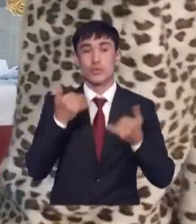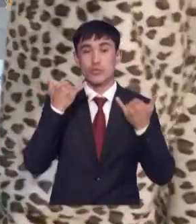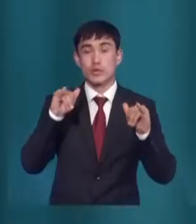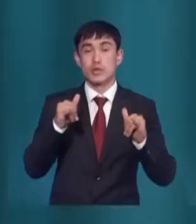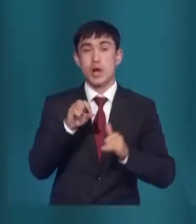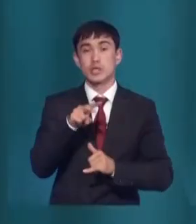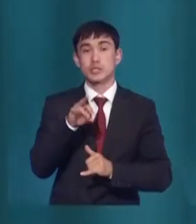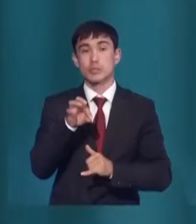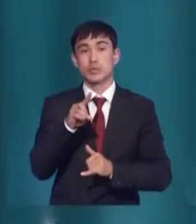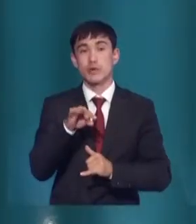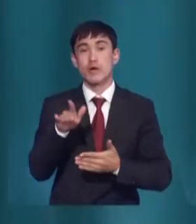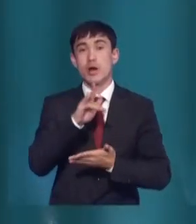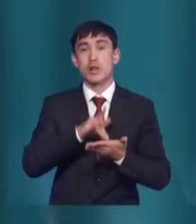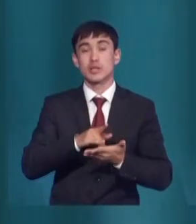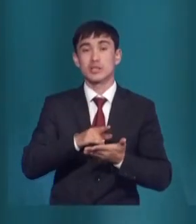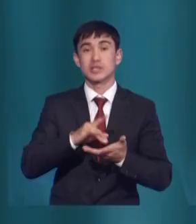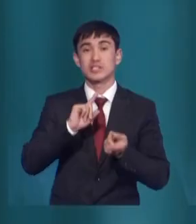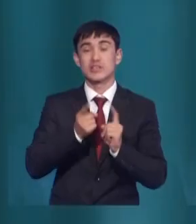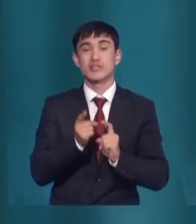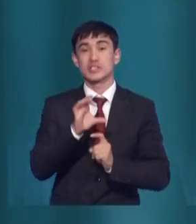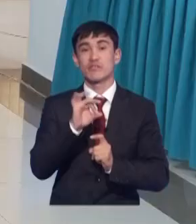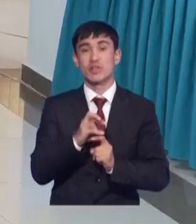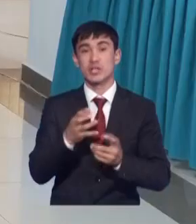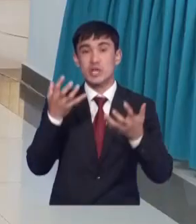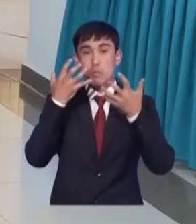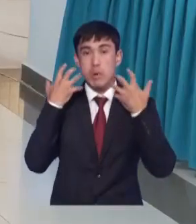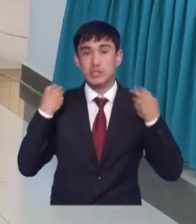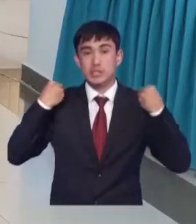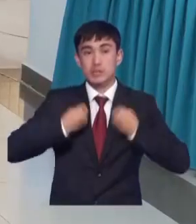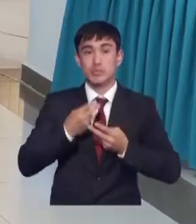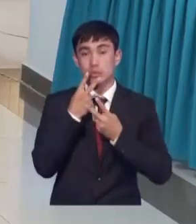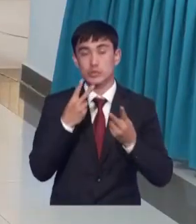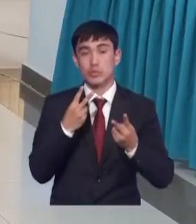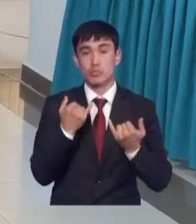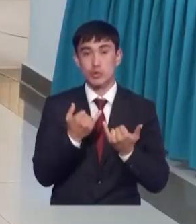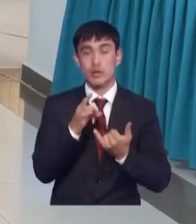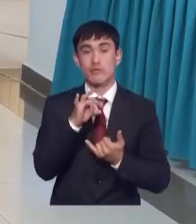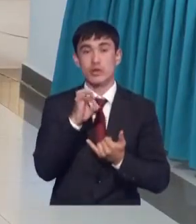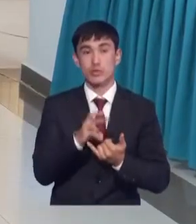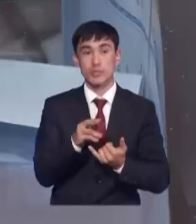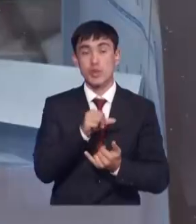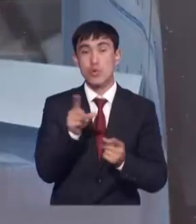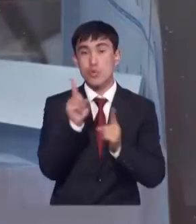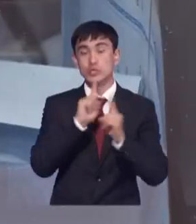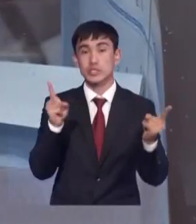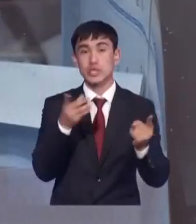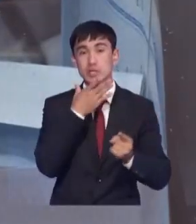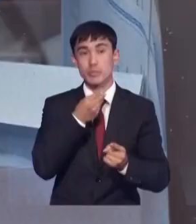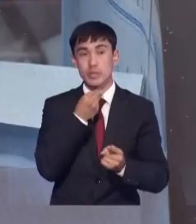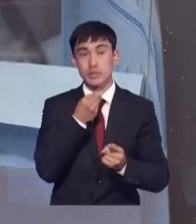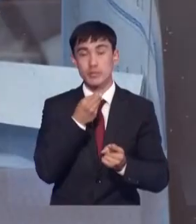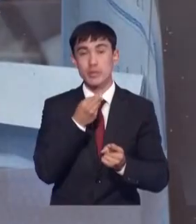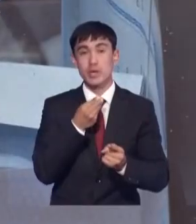Әкежан Қабдолдаев қаланың символын айналған түс тағысының киімінде бой көрсетті. Ол бүгінгі референдумға өзгеше ажар беріп, жанаша